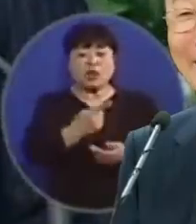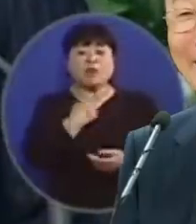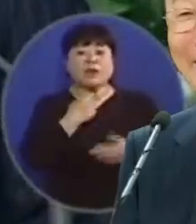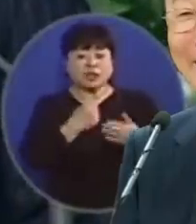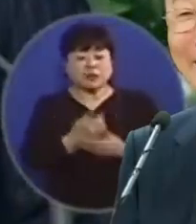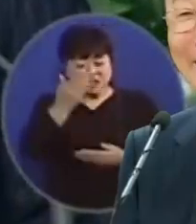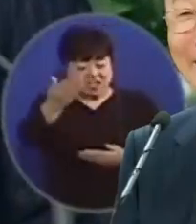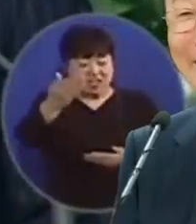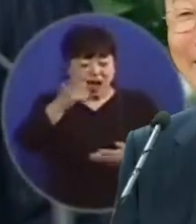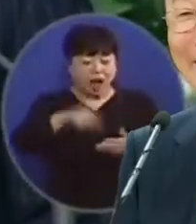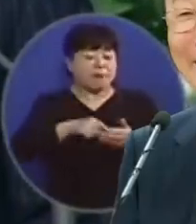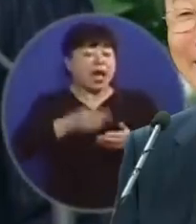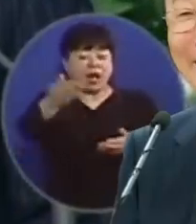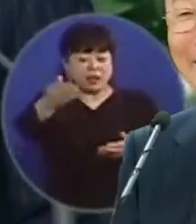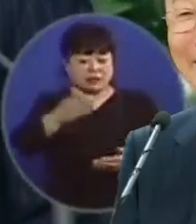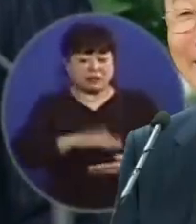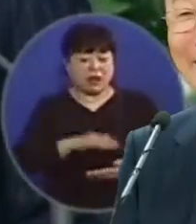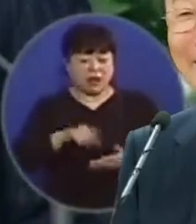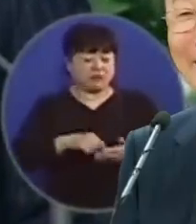갚으라.